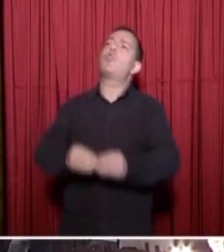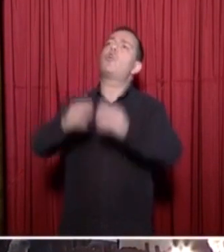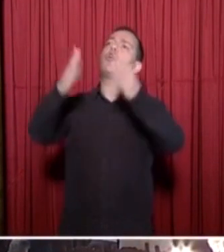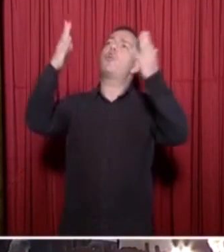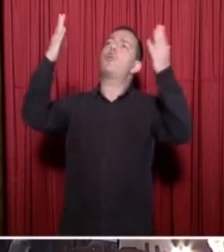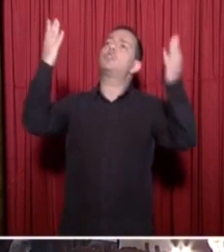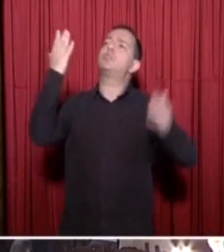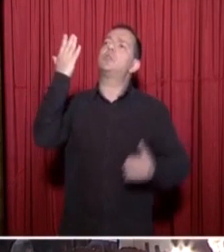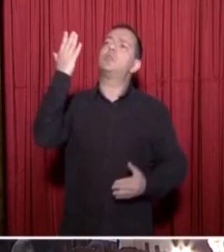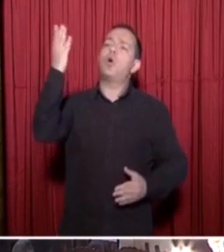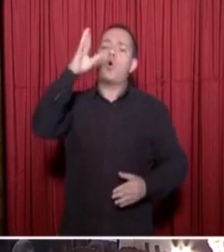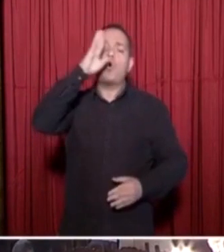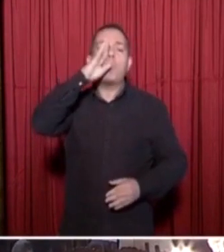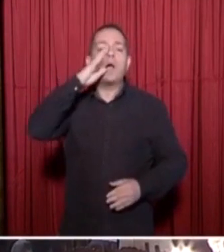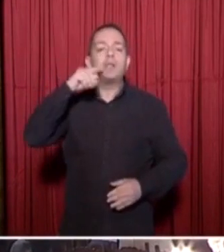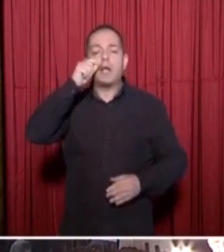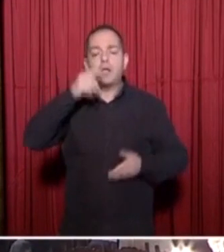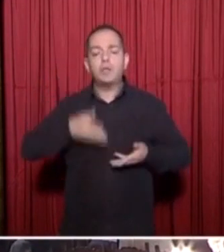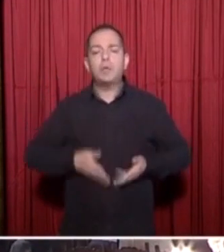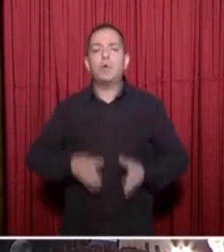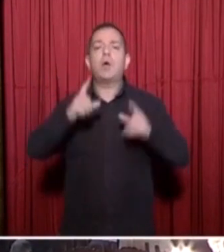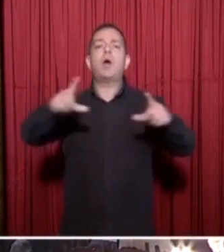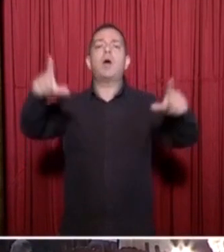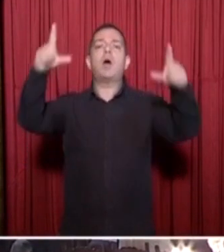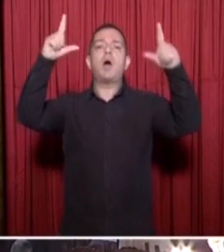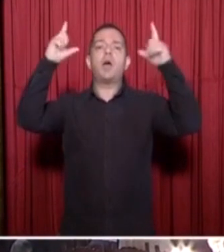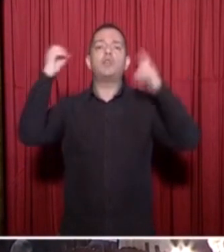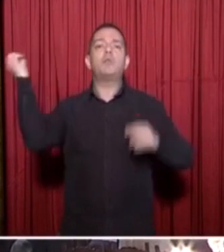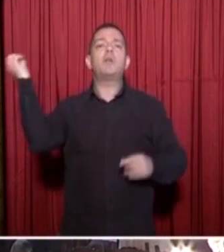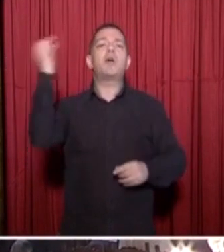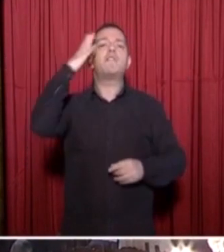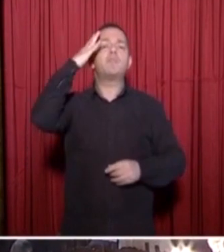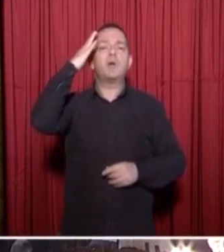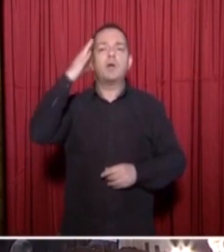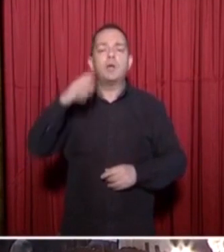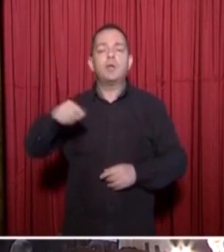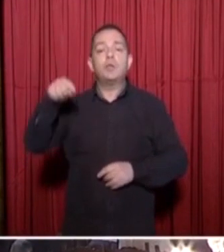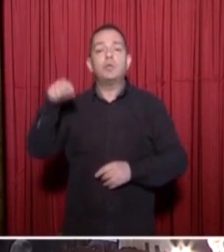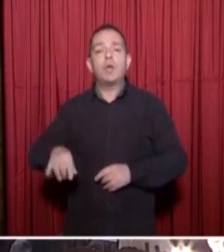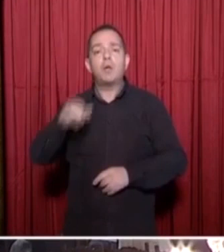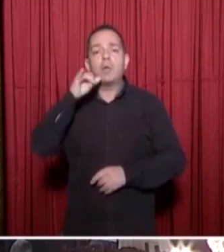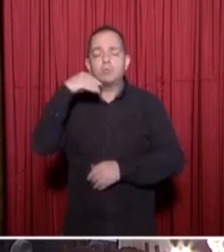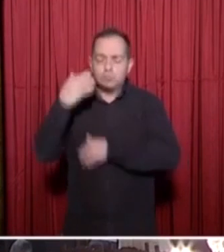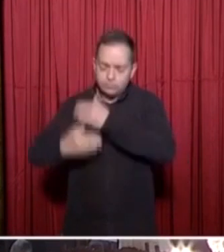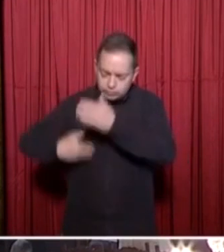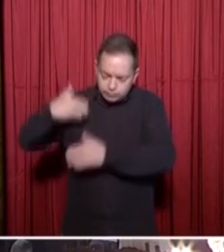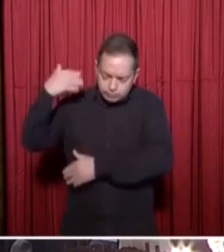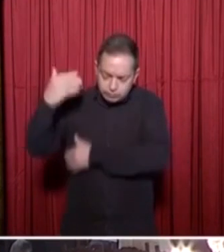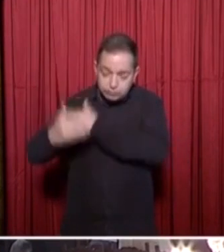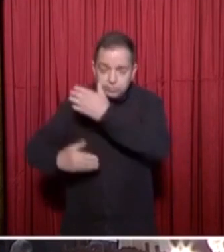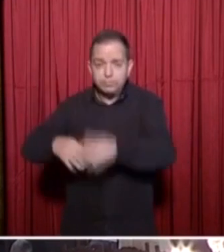Υιού και του Αγίου Πνεύματος νυν και αΐ και εις τους αιώνας των